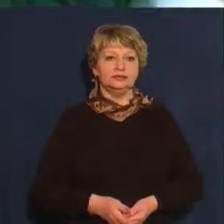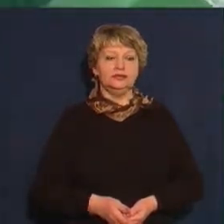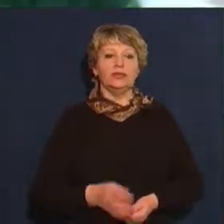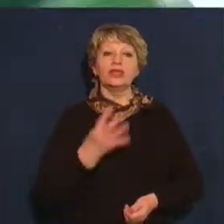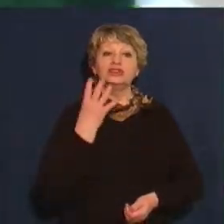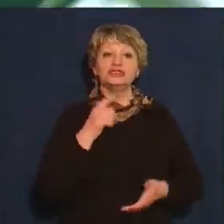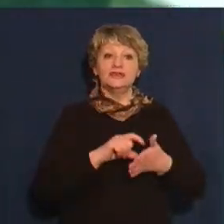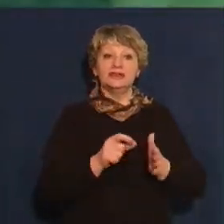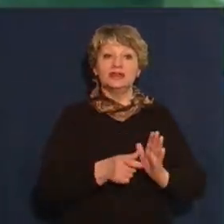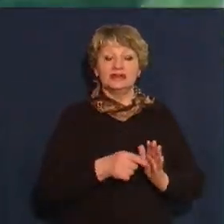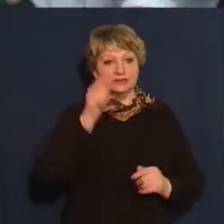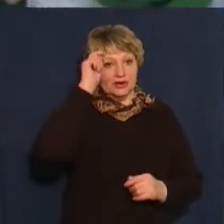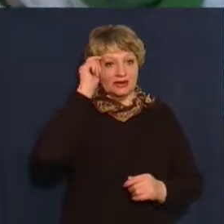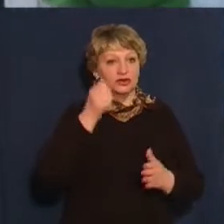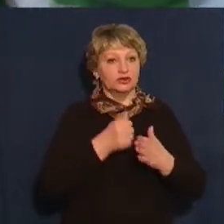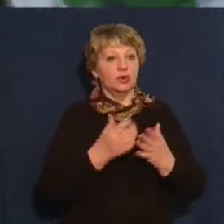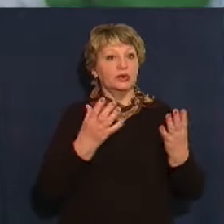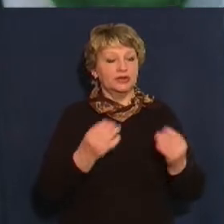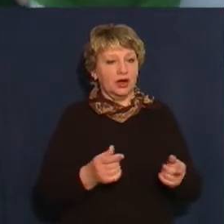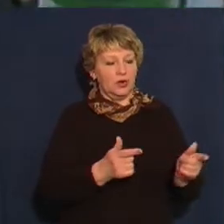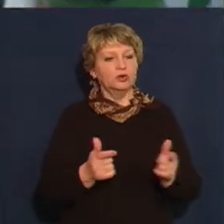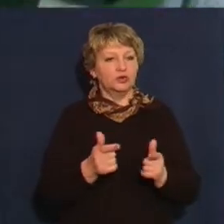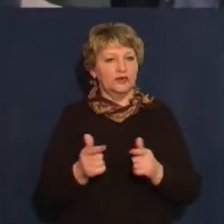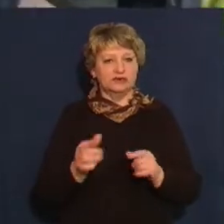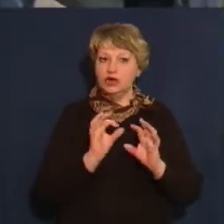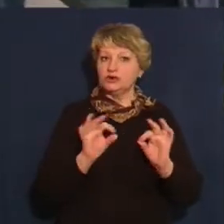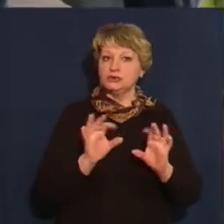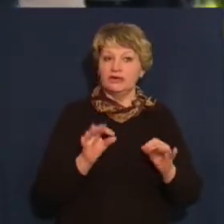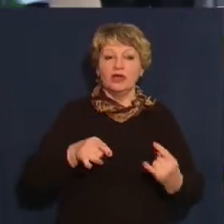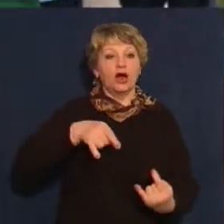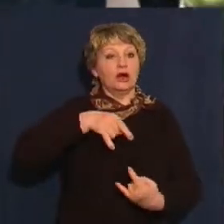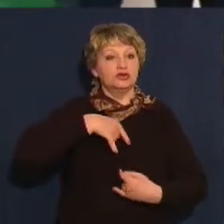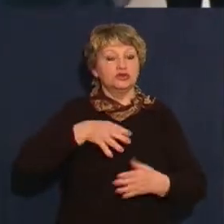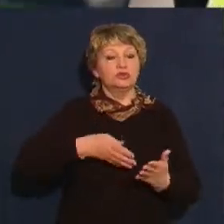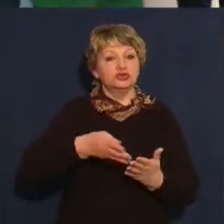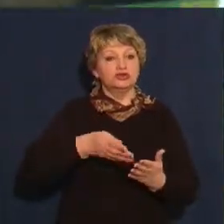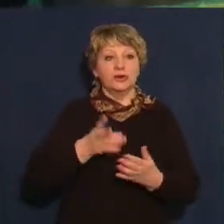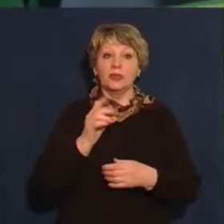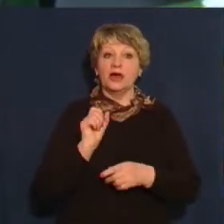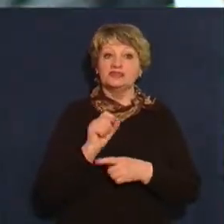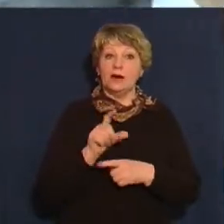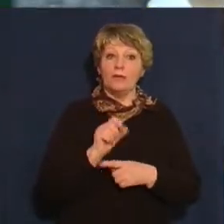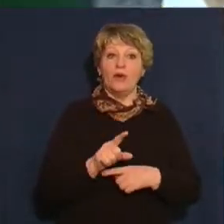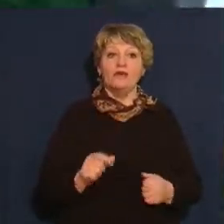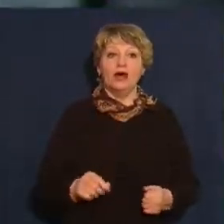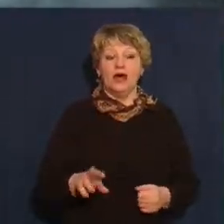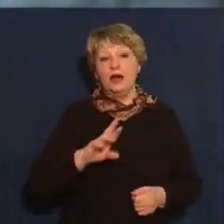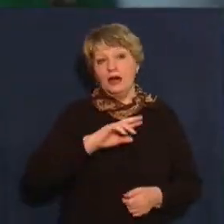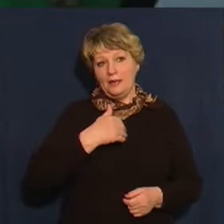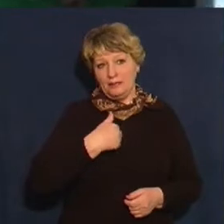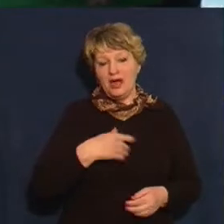Четвертокласник Влад Ковтун до Дня Святого Патріка готувався. Розповідає, костюм йому шили на замовлення. Танцювали,